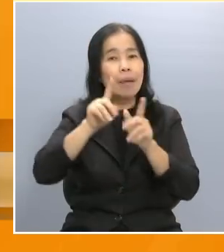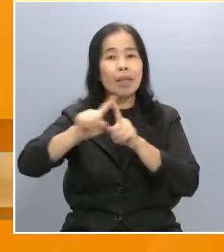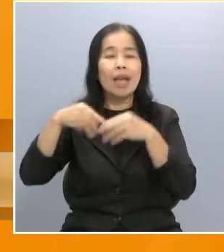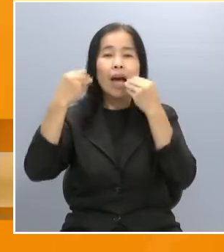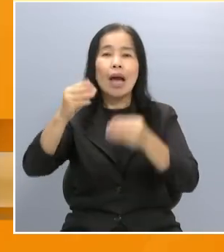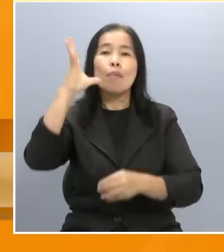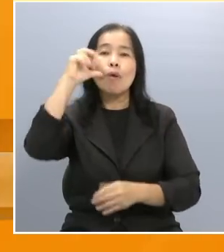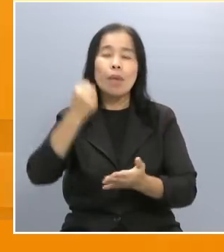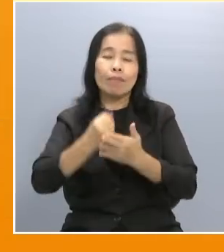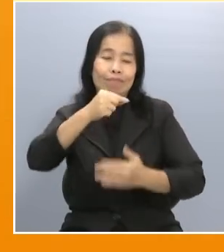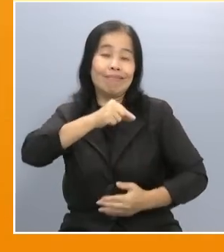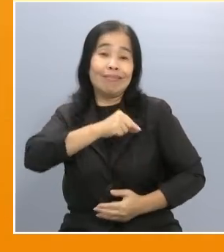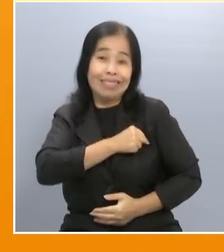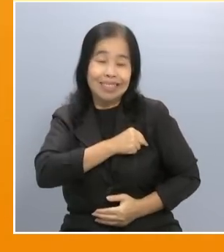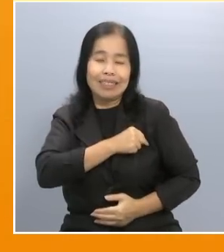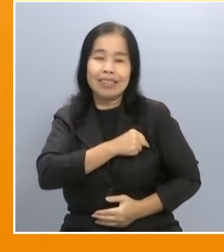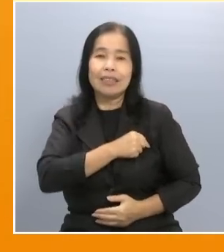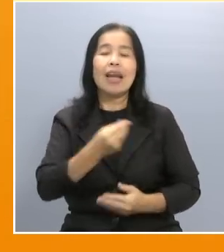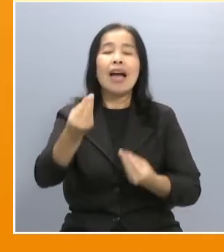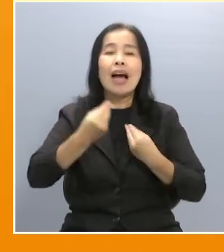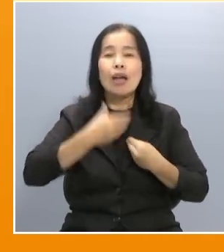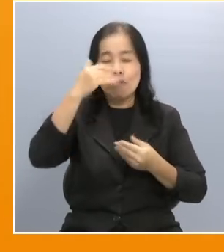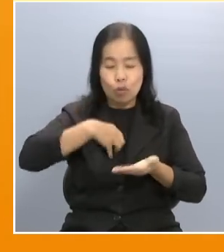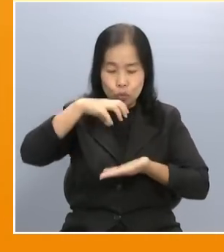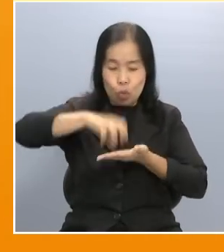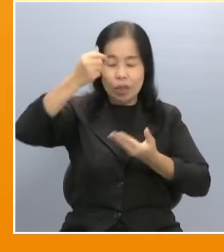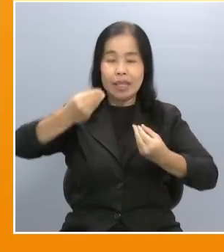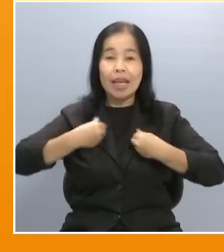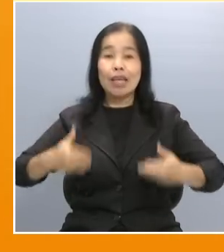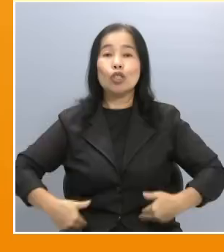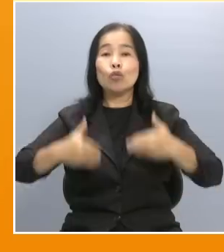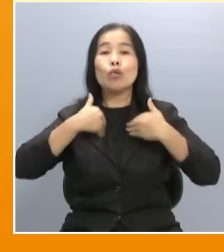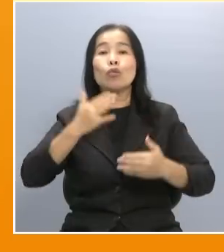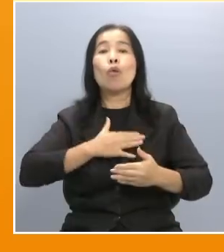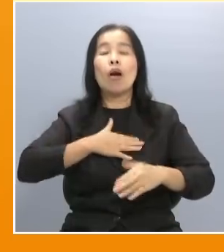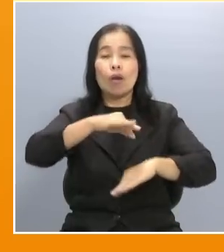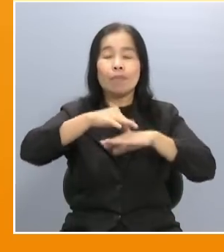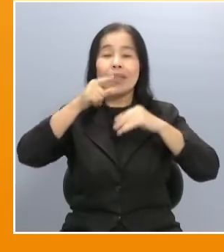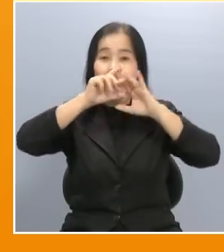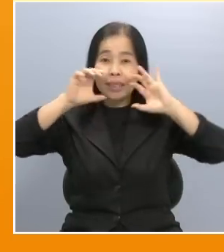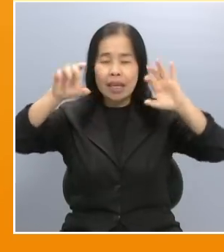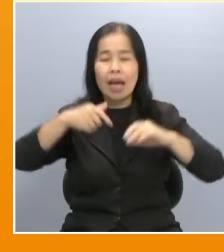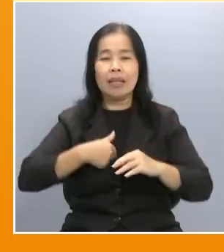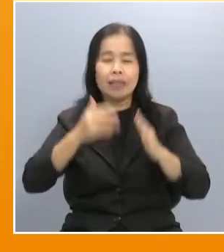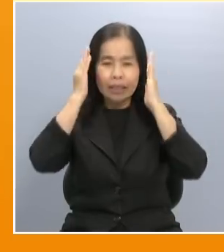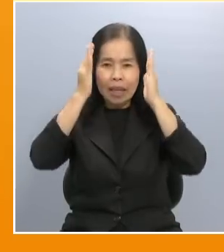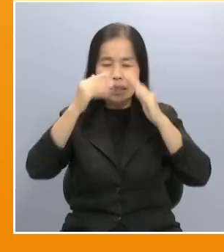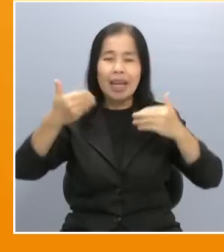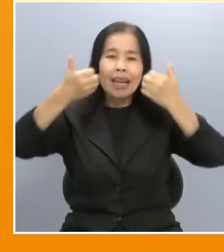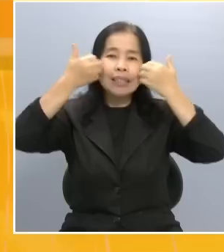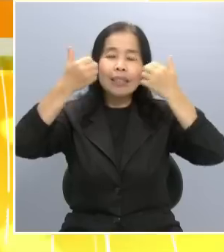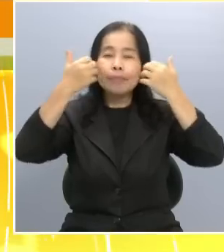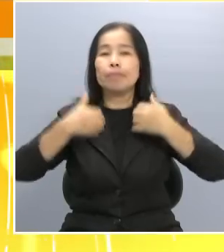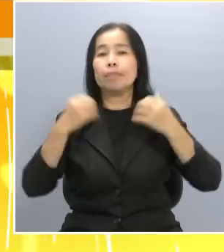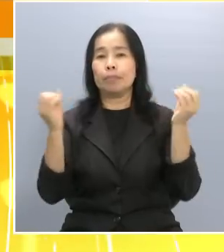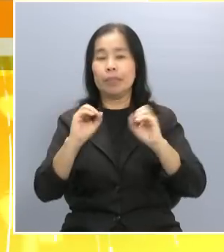ประดับยศที่ให้คุณพ่อคุณแม่ประหยัดยศให้เพื่อเป็นสิริมงคลในชีวิตรับราชการของแท้แคทไม่ได้มีเจตนาโพสต์เพื่ออวดอ้างหรือกระทำการ